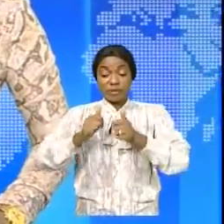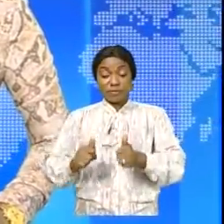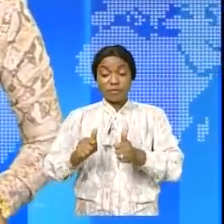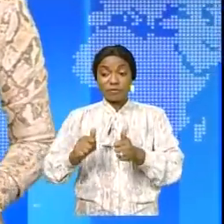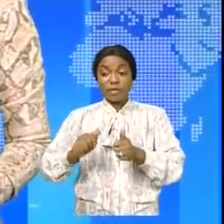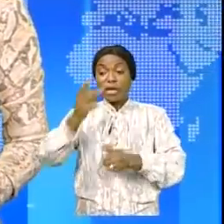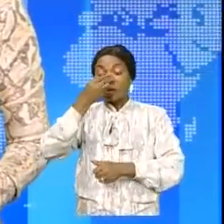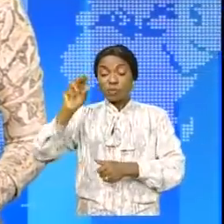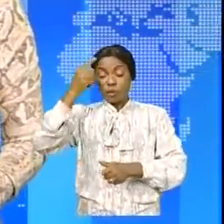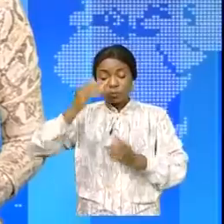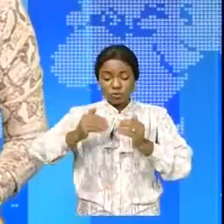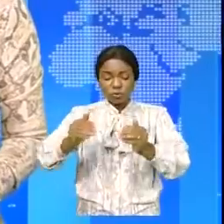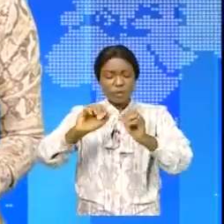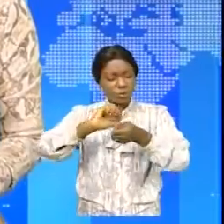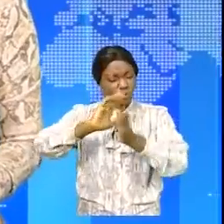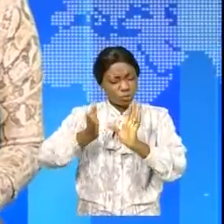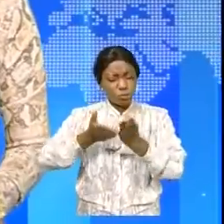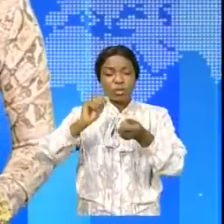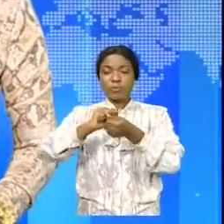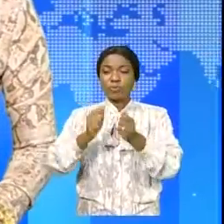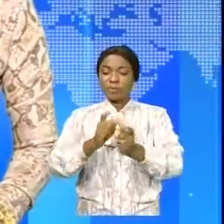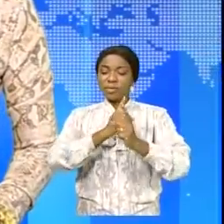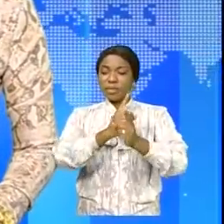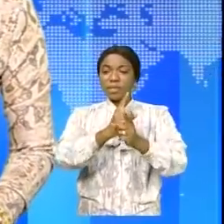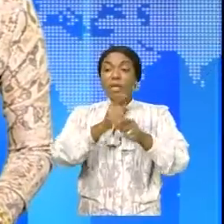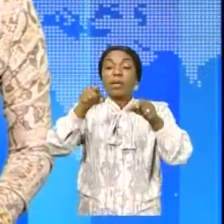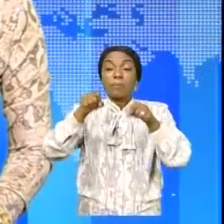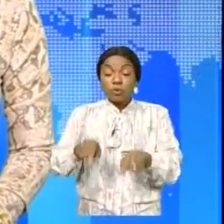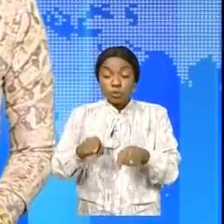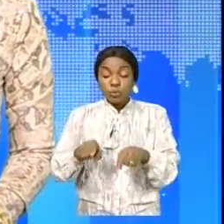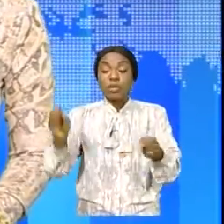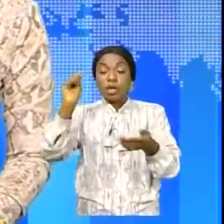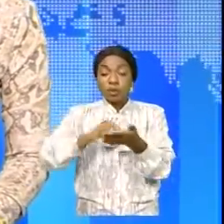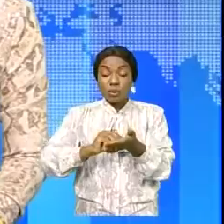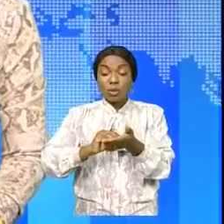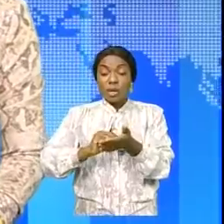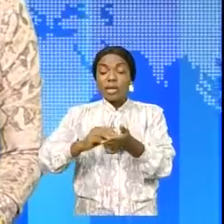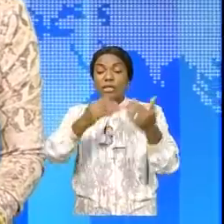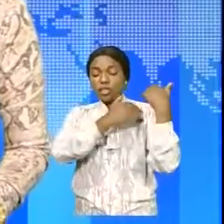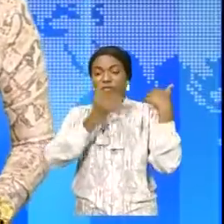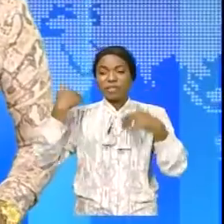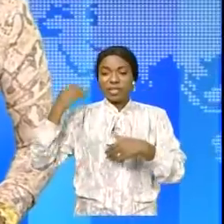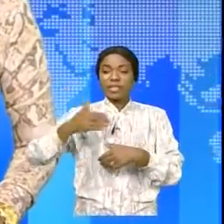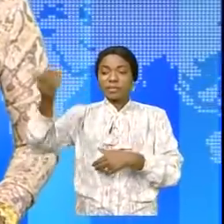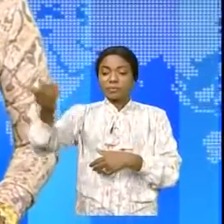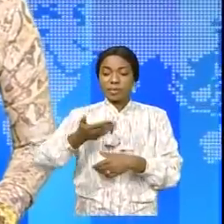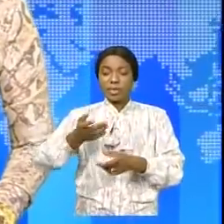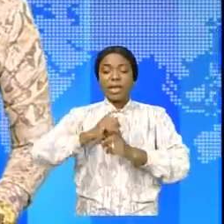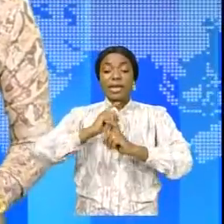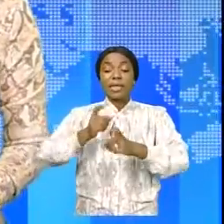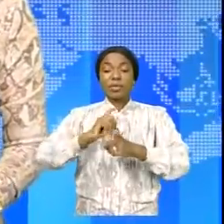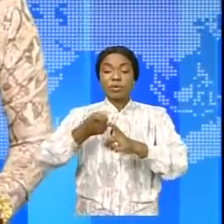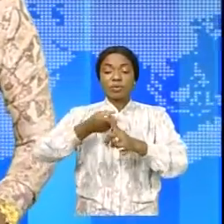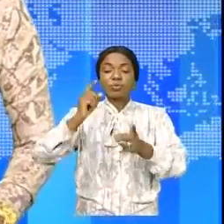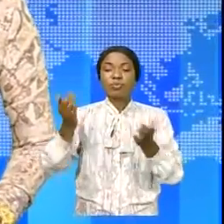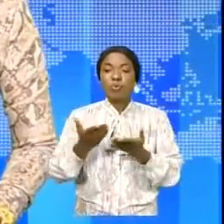la situation sécuritaire. Ce même dimanche, le chef de l'État a reçu l'aide humanitaire venue du Congo-Brazzaville